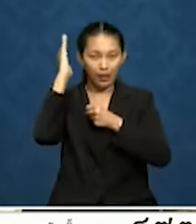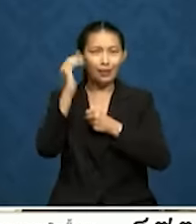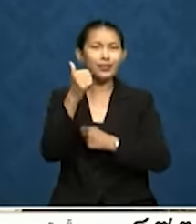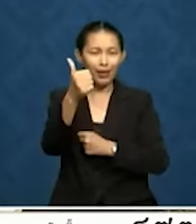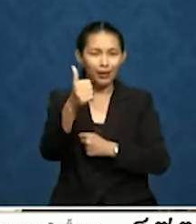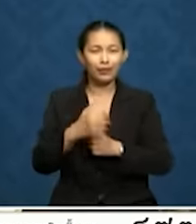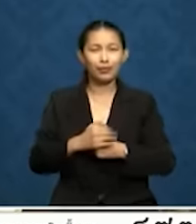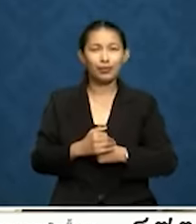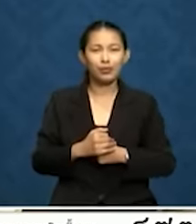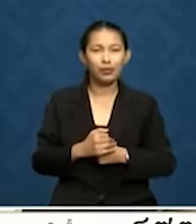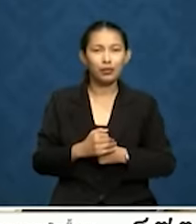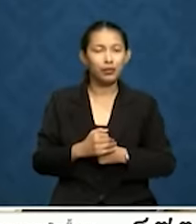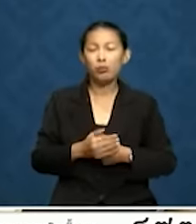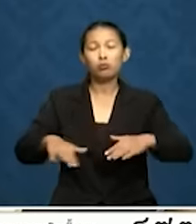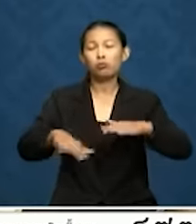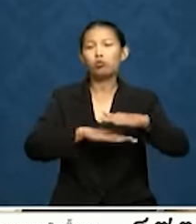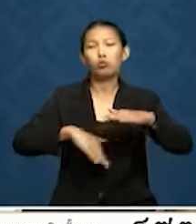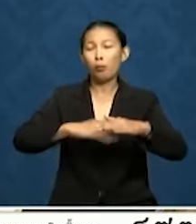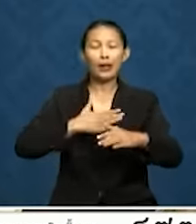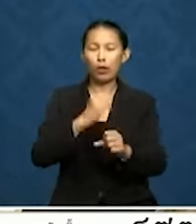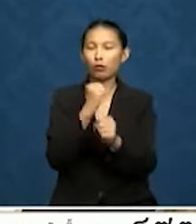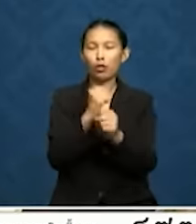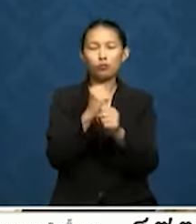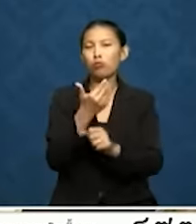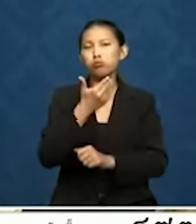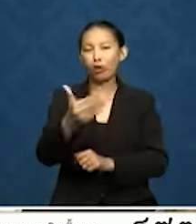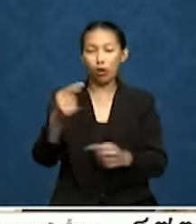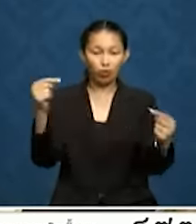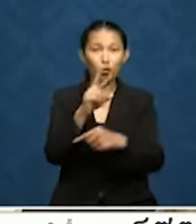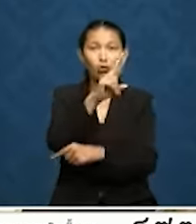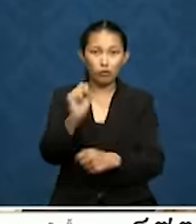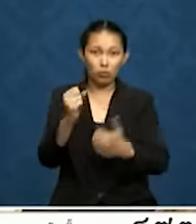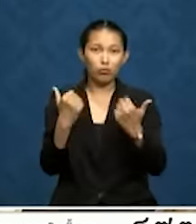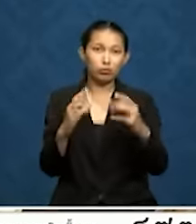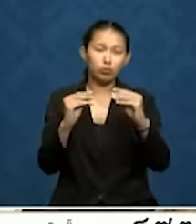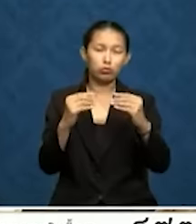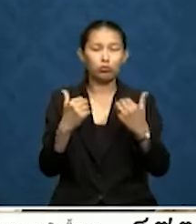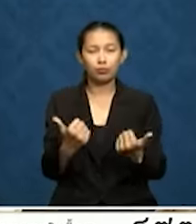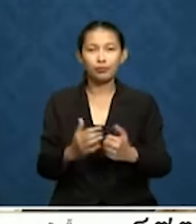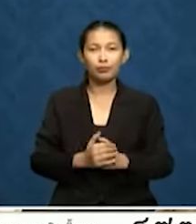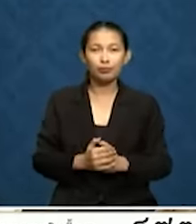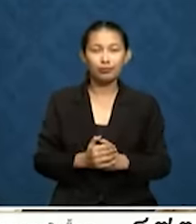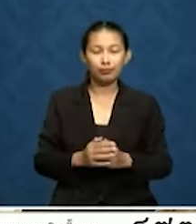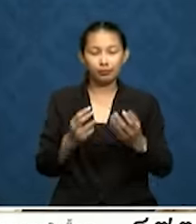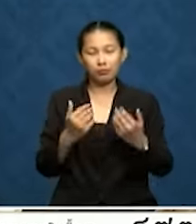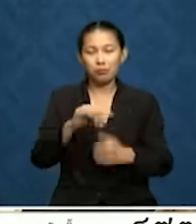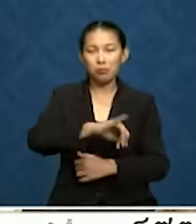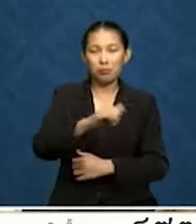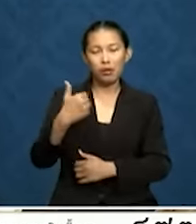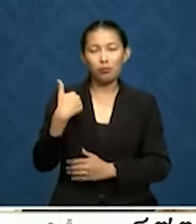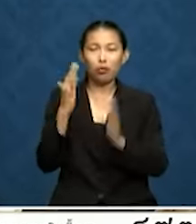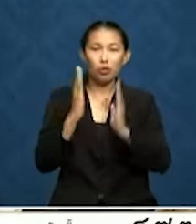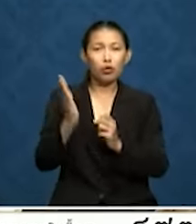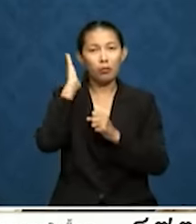ได้ซึ่งนี่เป็นหลักทั่วไปที่เราทำกันมาโดยตลอดครับในสภาประเด็นก็คือว่าแน่นอนครับก็จะมีผู้อภิปราย